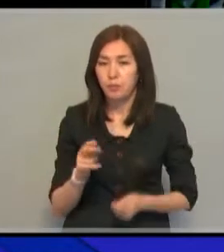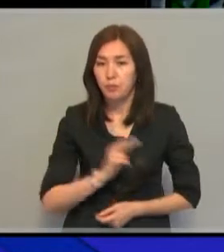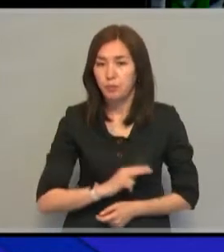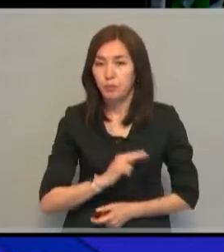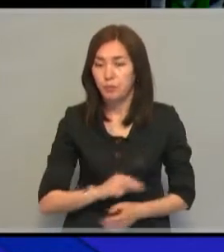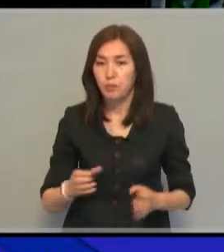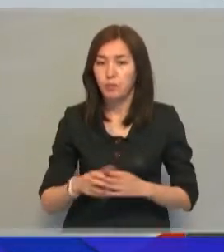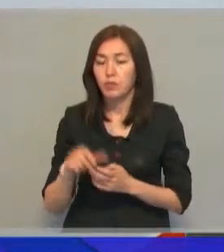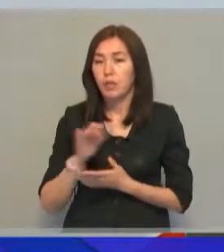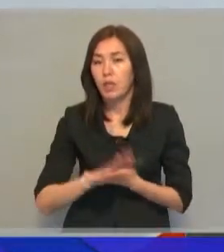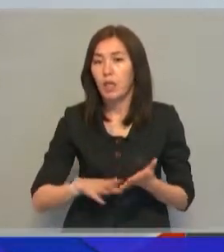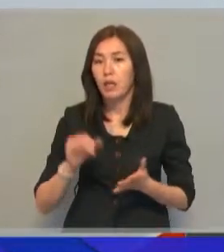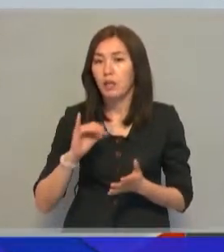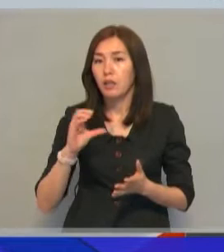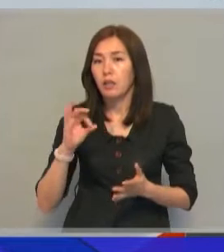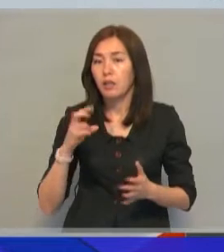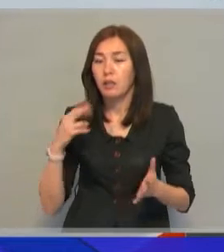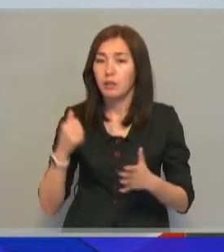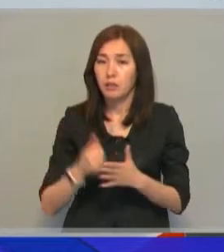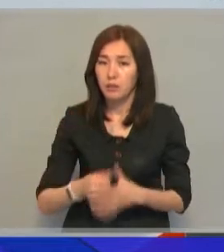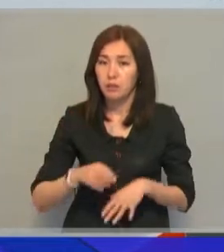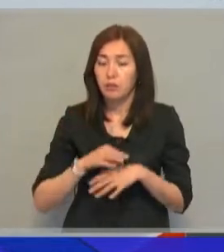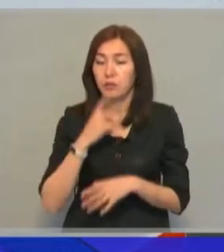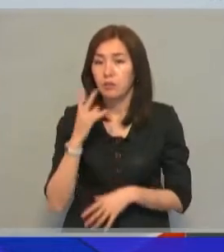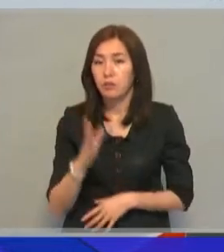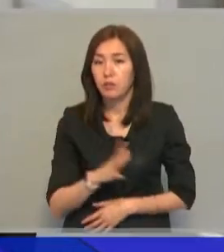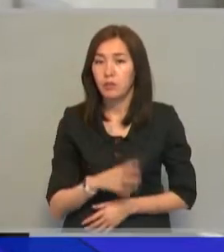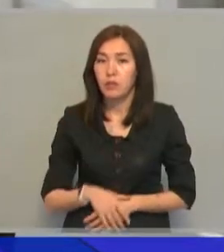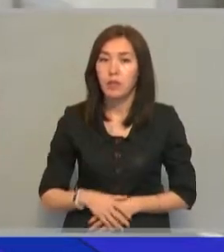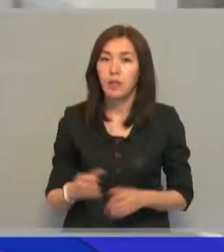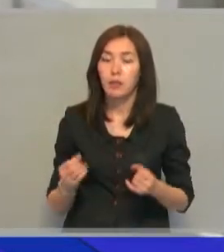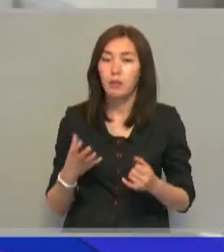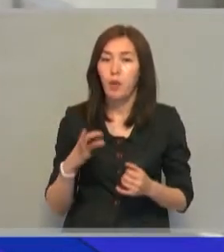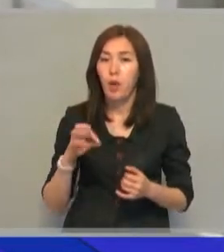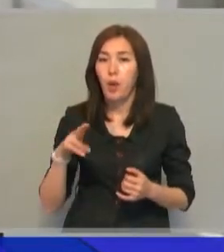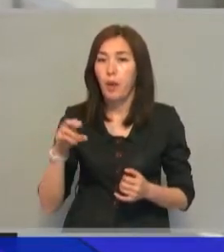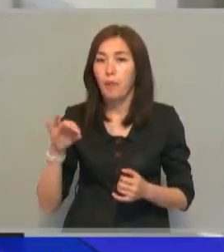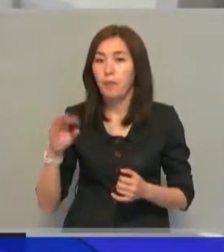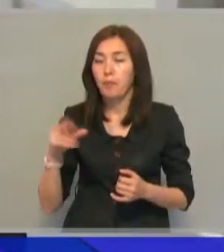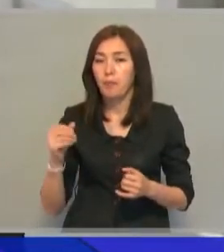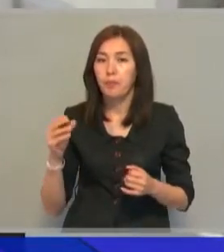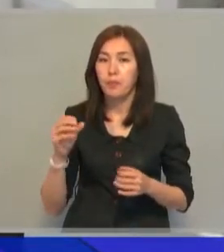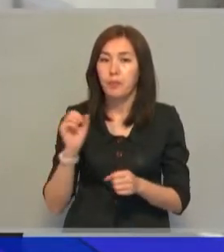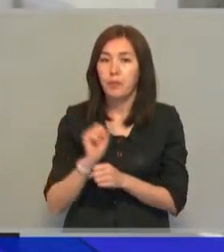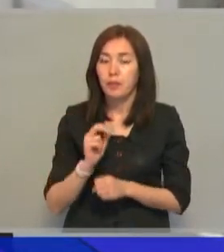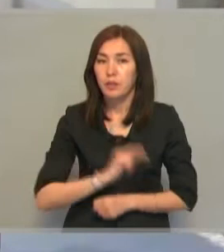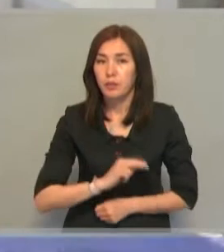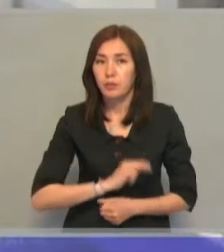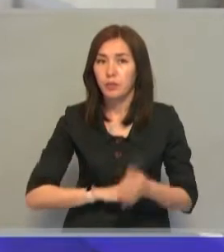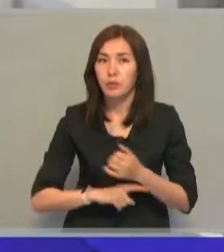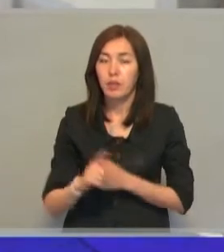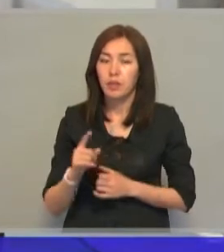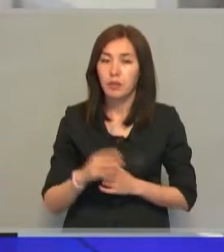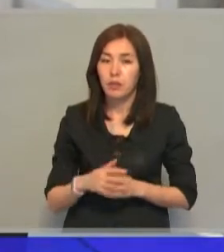топ әрмен қарай Таскент тұрғын алабына қарай бет алыпты. Бұдан бөлек, бізде оптикадан бөлек базовый станцияларда орнатылып жатыр.